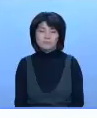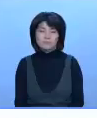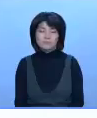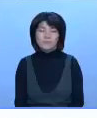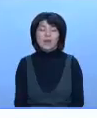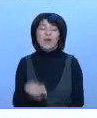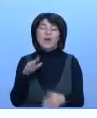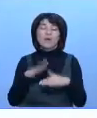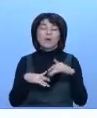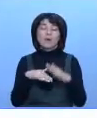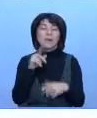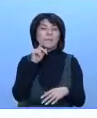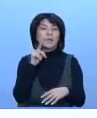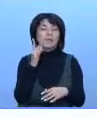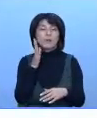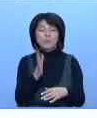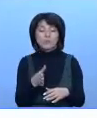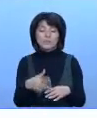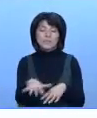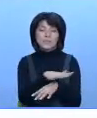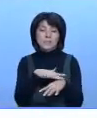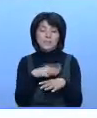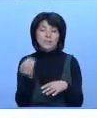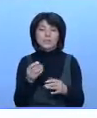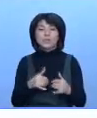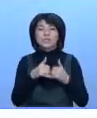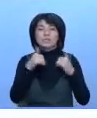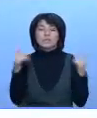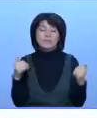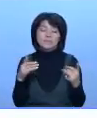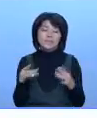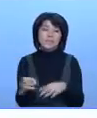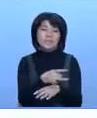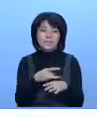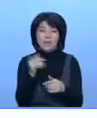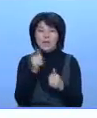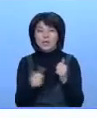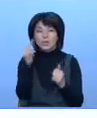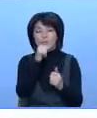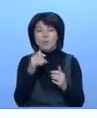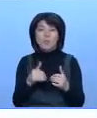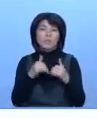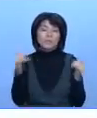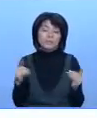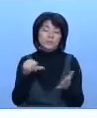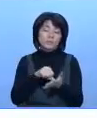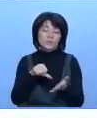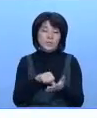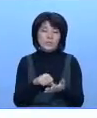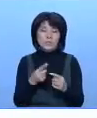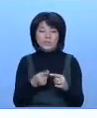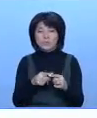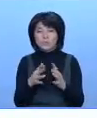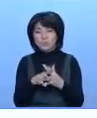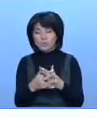В руках молодежи будущее страны, а также развитие сельских регионов. С каждым годом увеличивается число участников программы с дипломом в село.